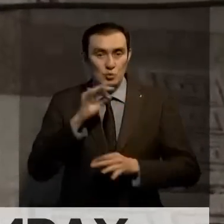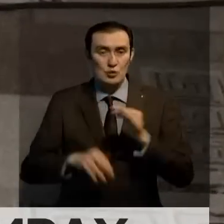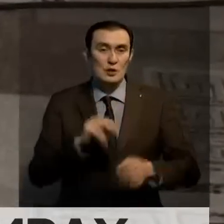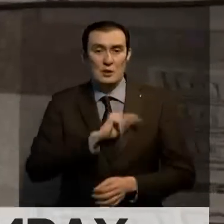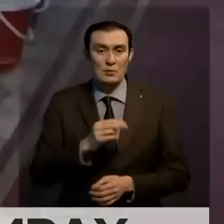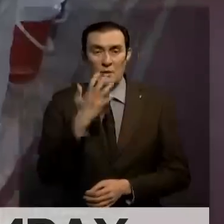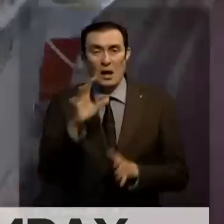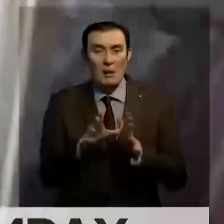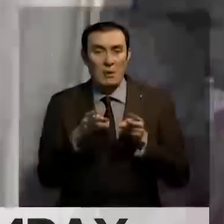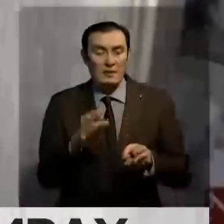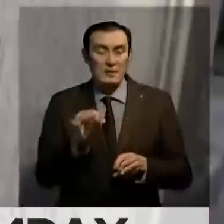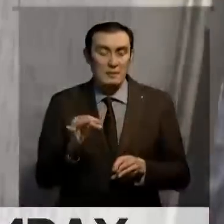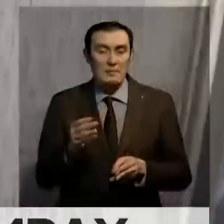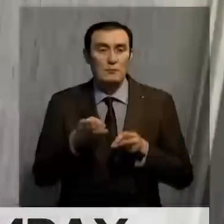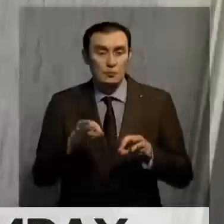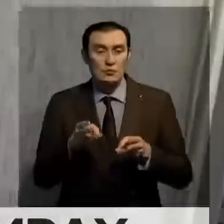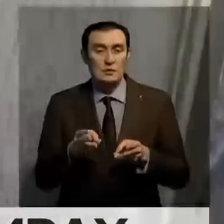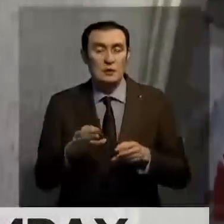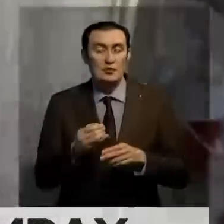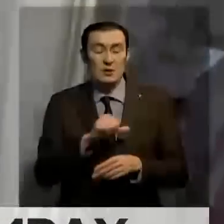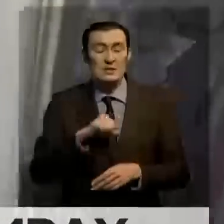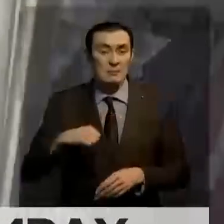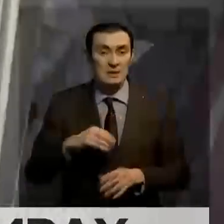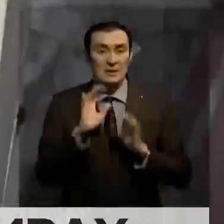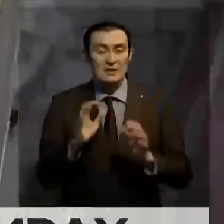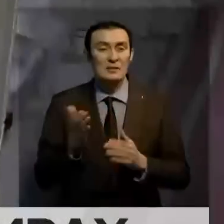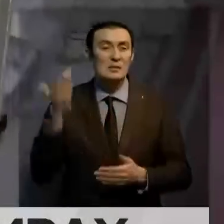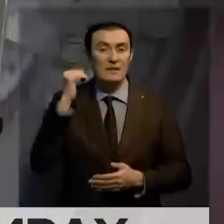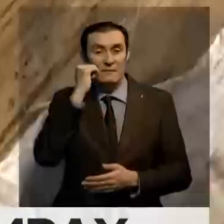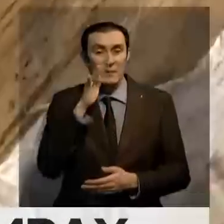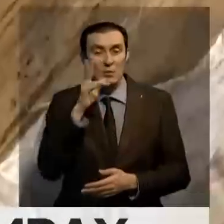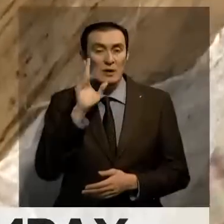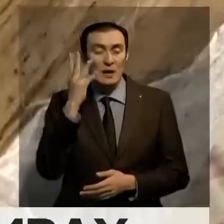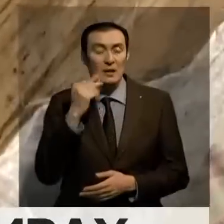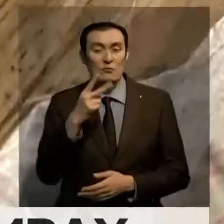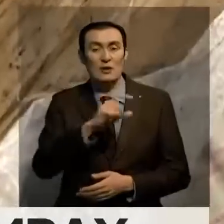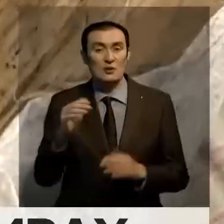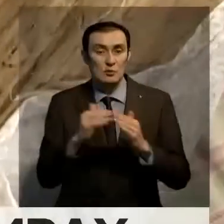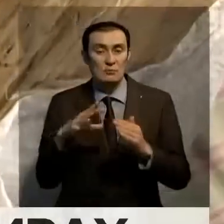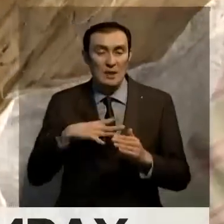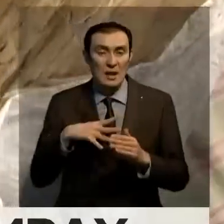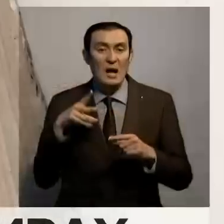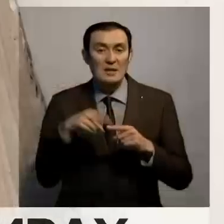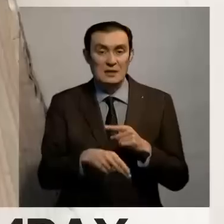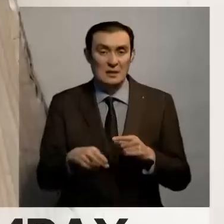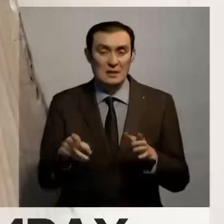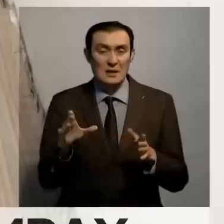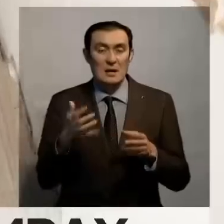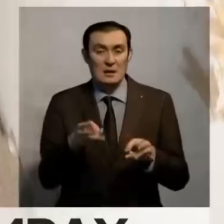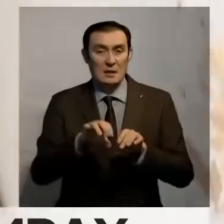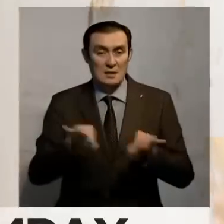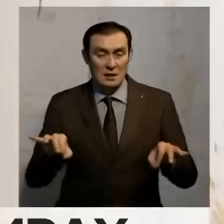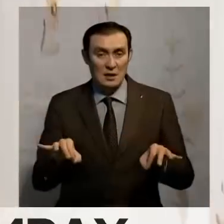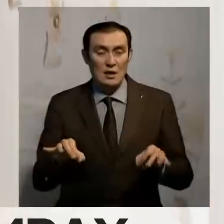работает обогреватель и периодически топится буржуйка. Она сохранилась с тех времен, когда двухэтажка была отрезана от центральной